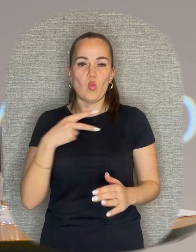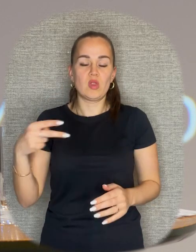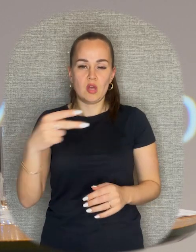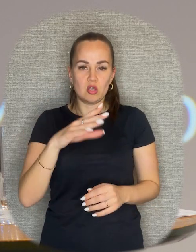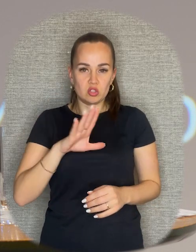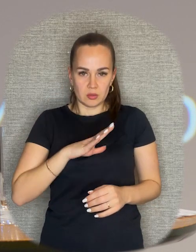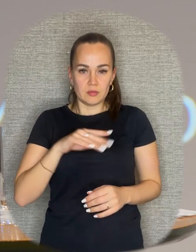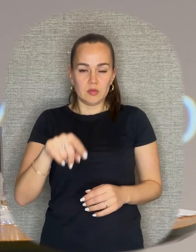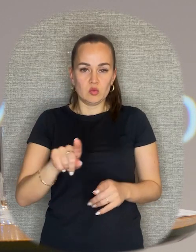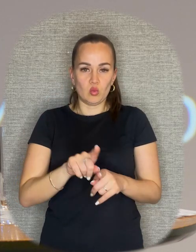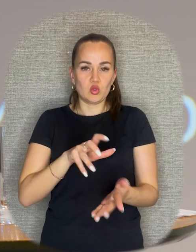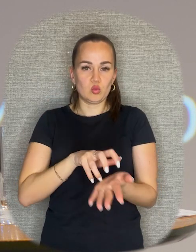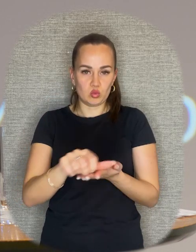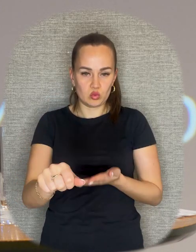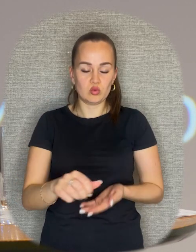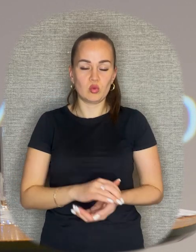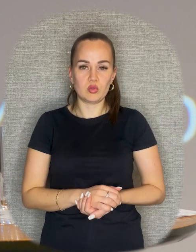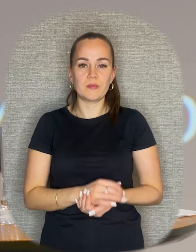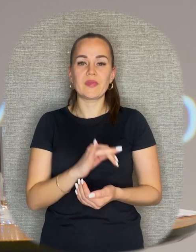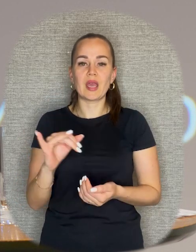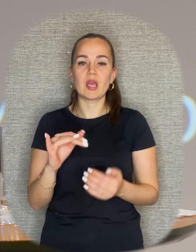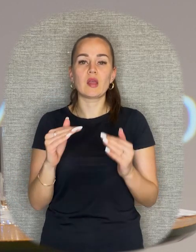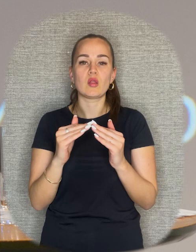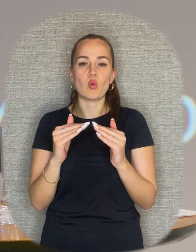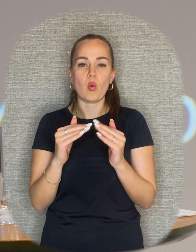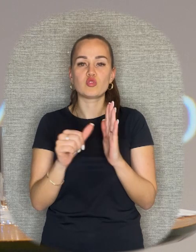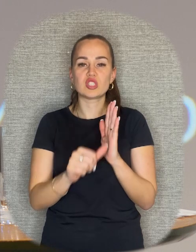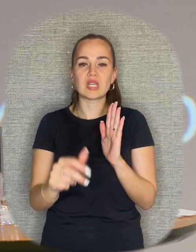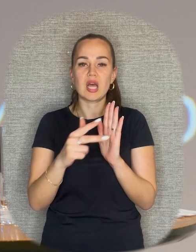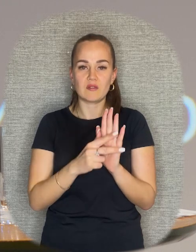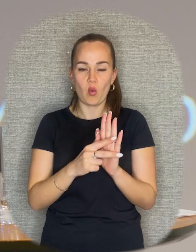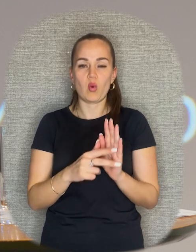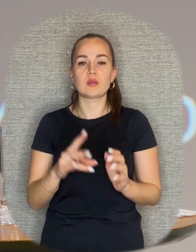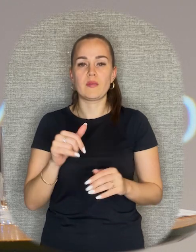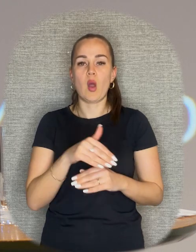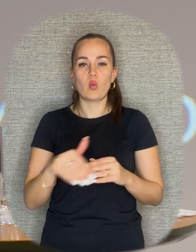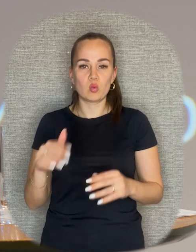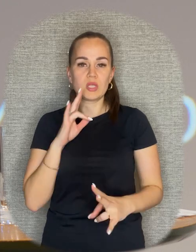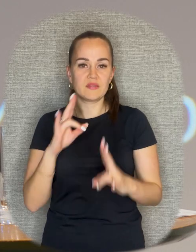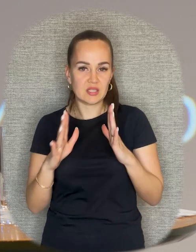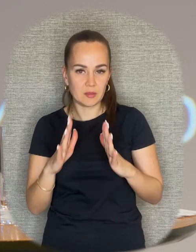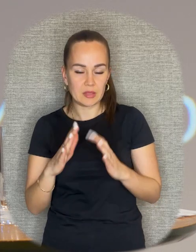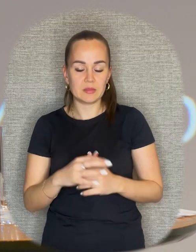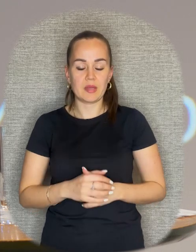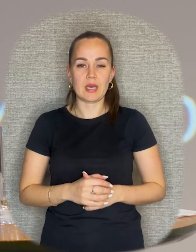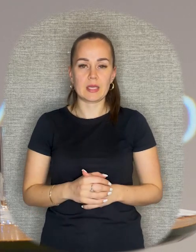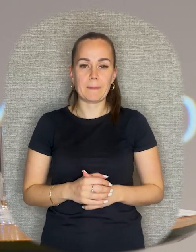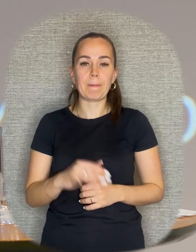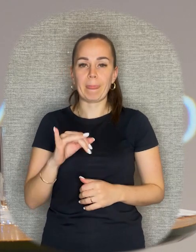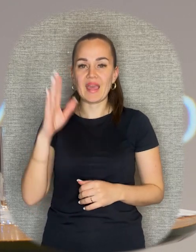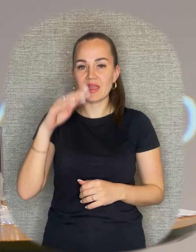особняк двухэтажный который стоял вот перед ним у торца и дома